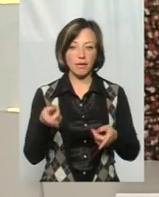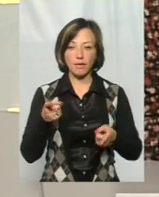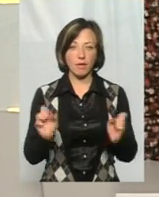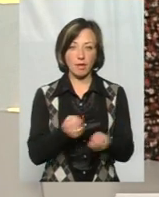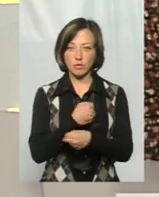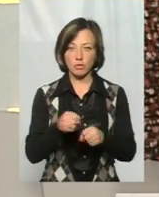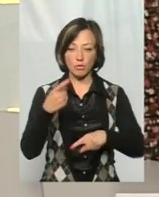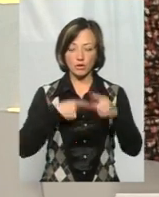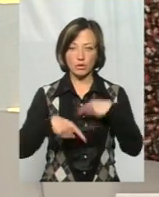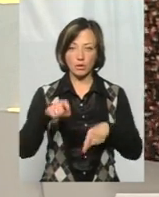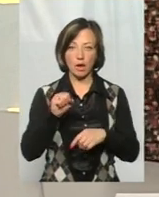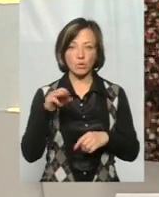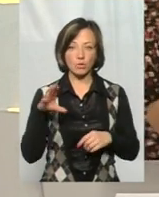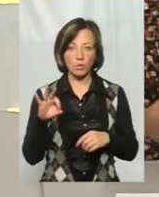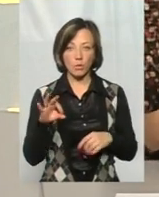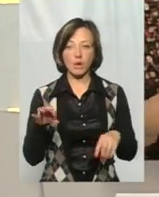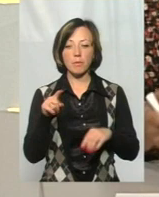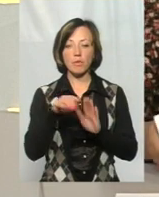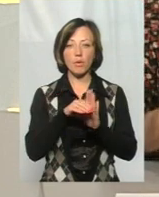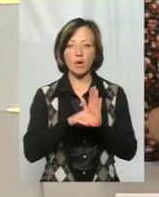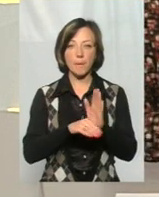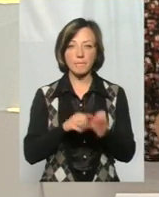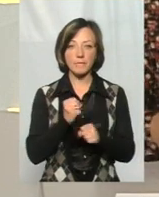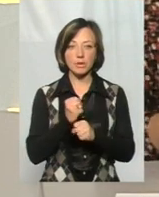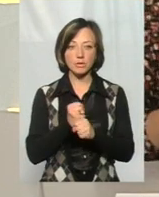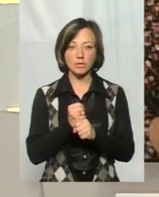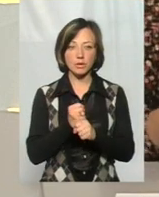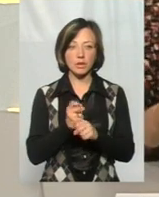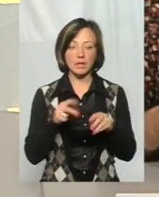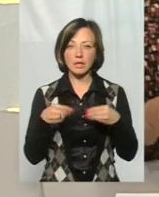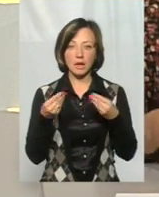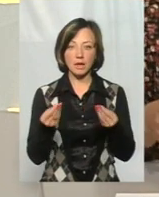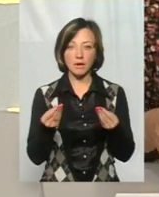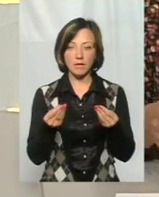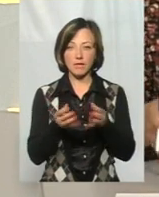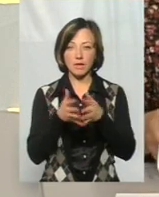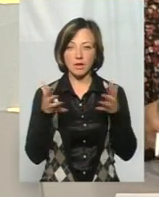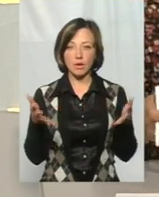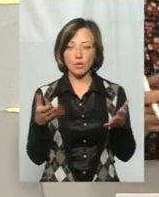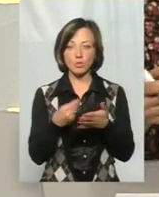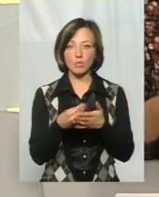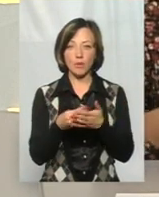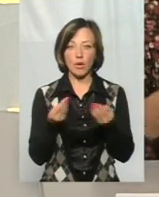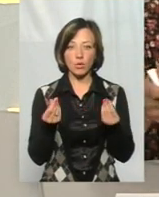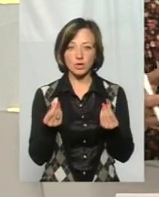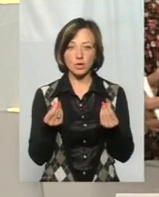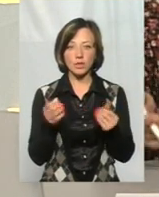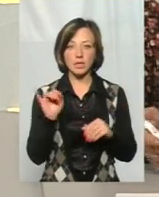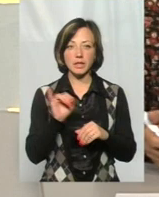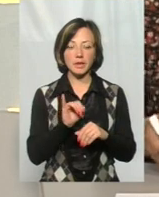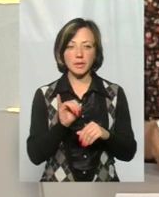нереально, повернувшись з АТО. Та програма, яка діє, вона не дає, ну, великої суми коштів.